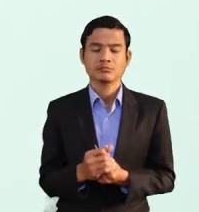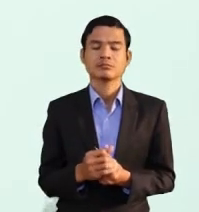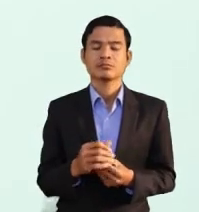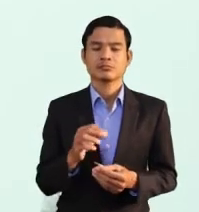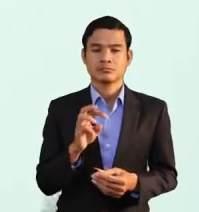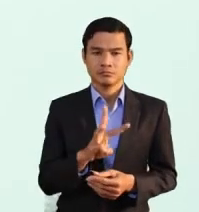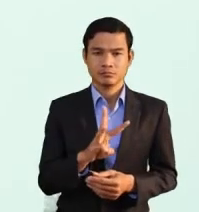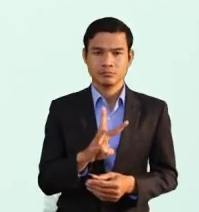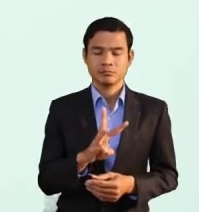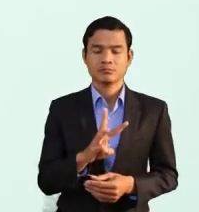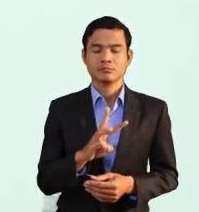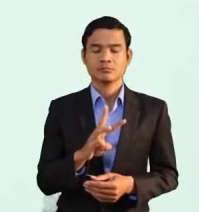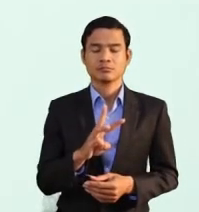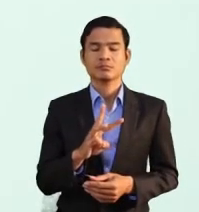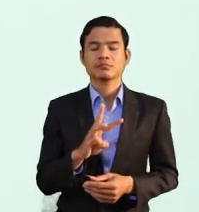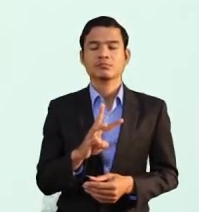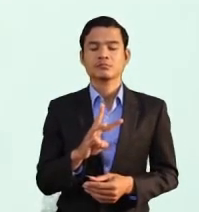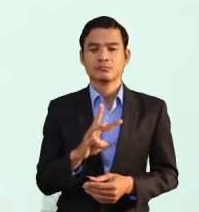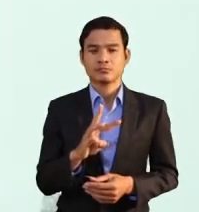xàm sắp